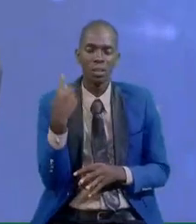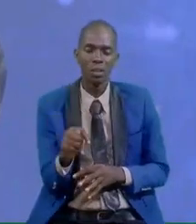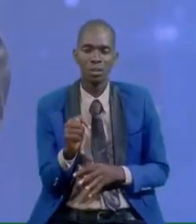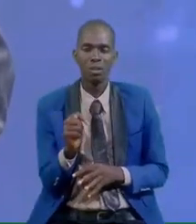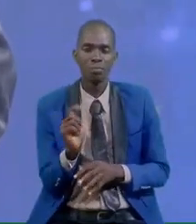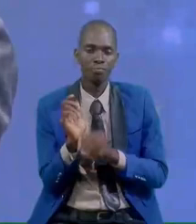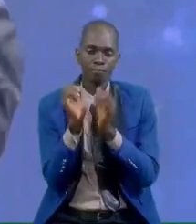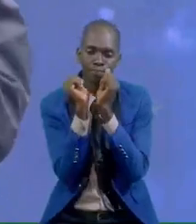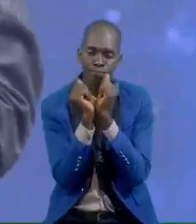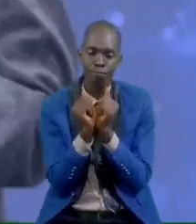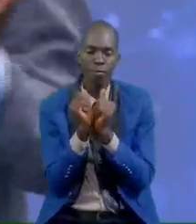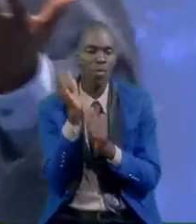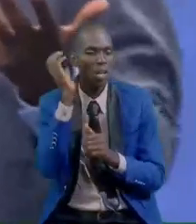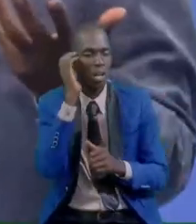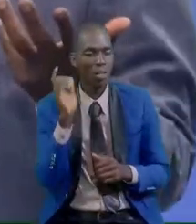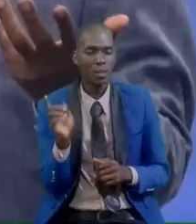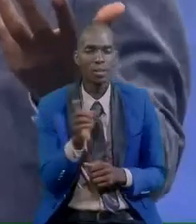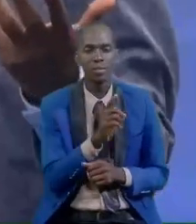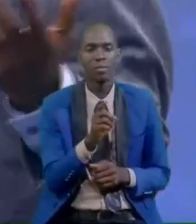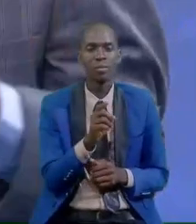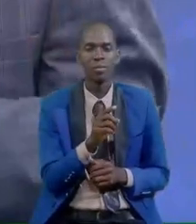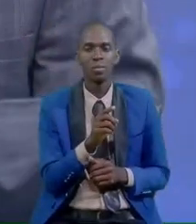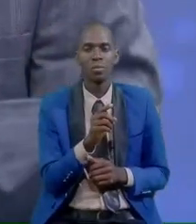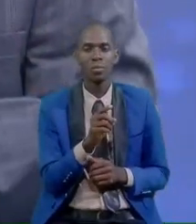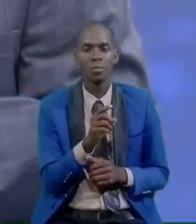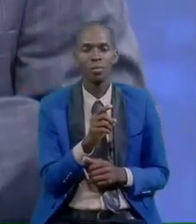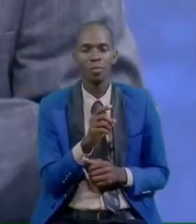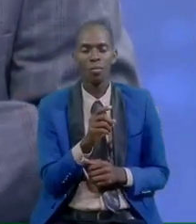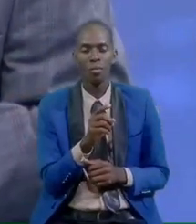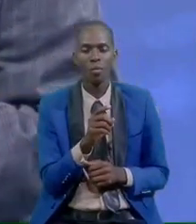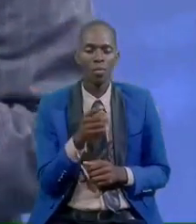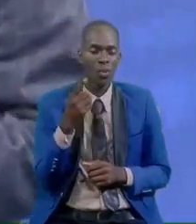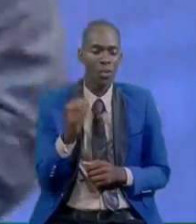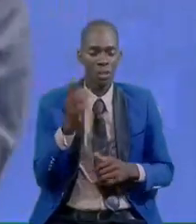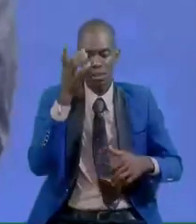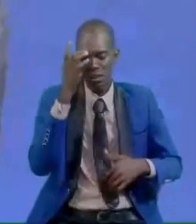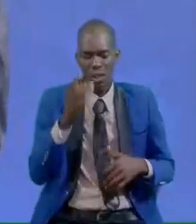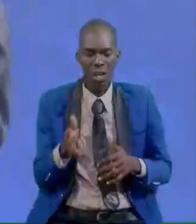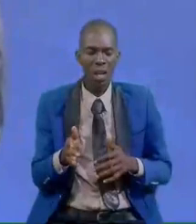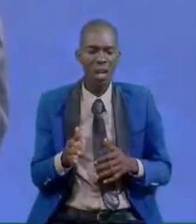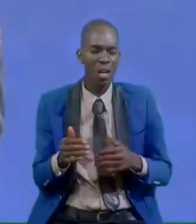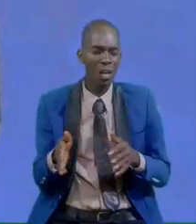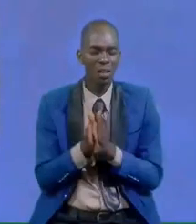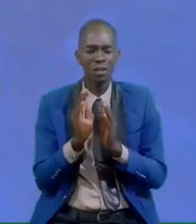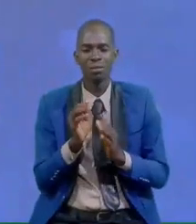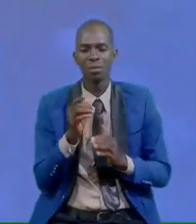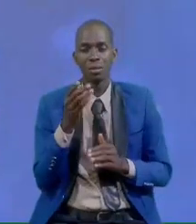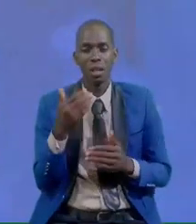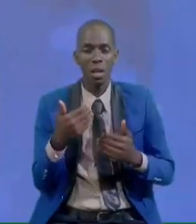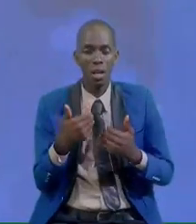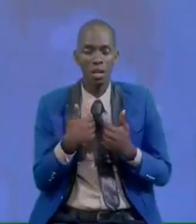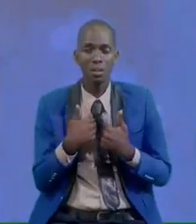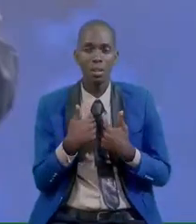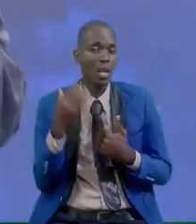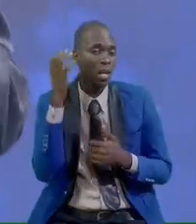les entendaient. Les malades les entendaient. Les incarcérés